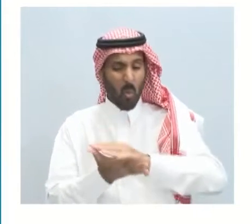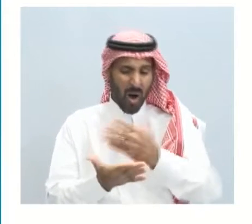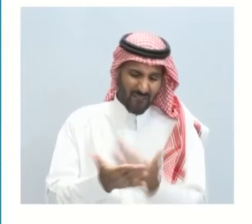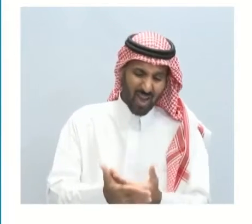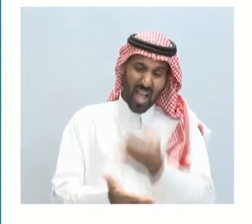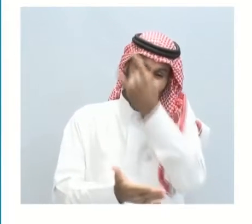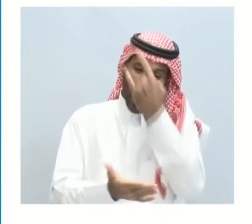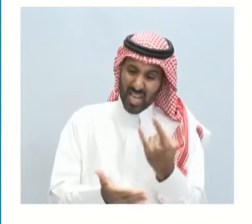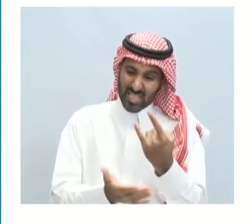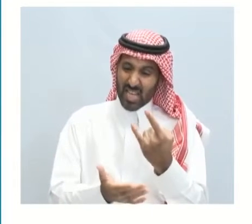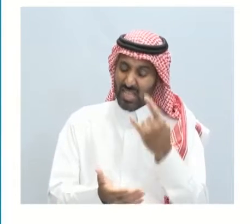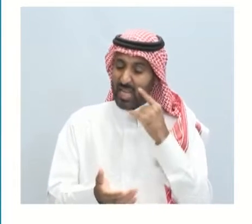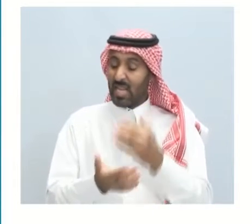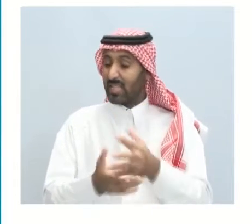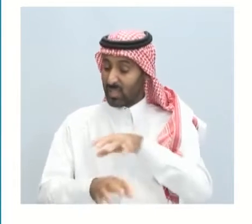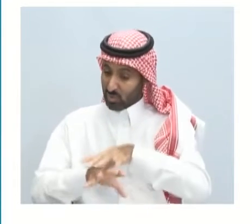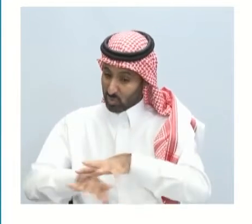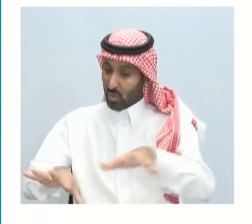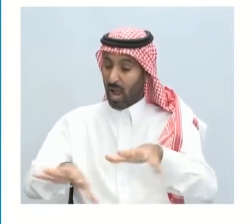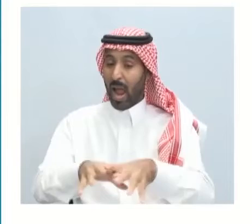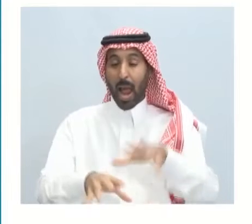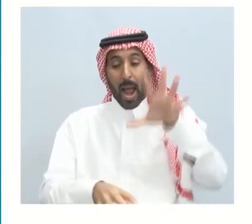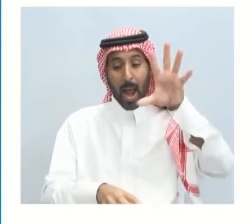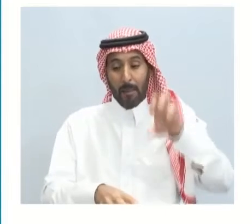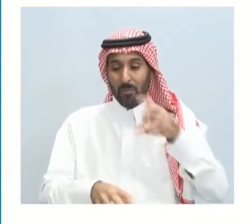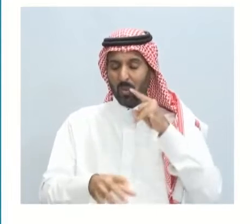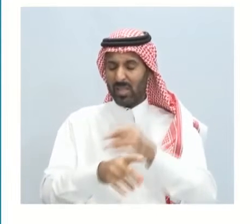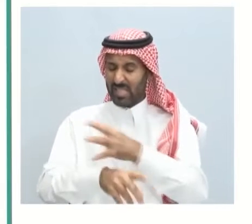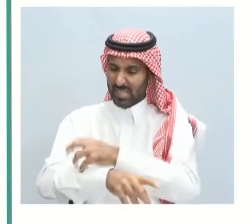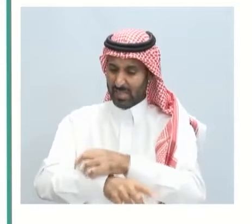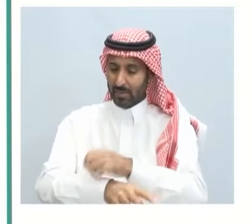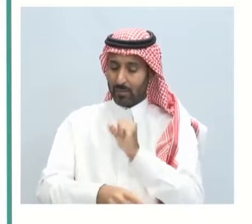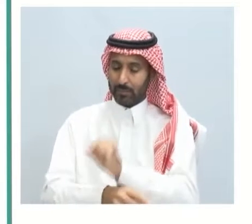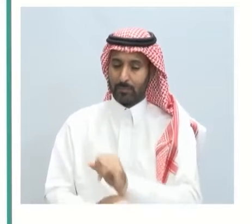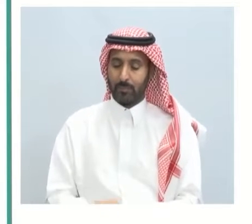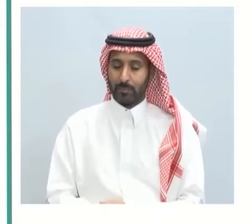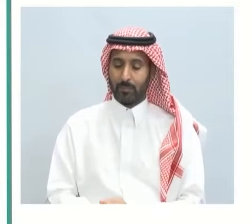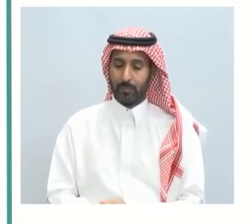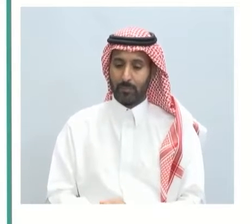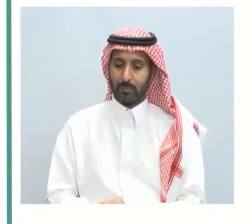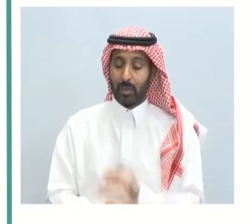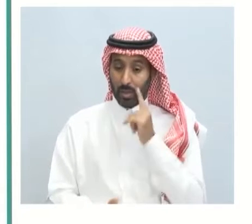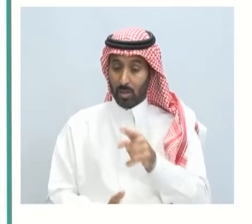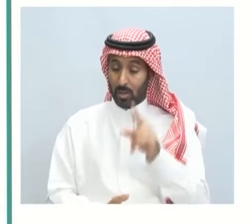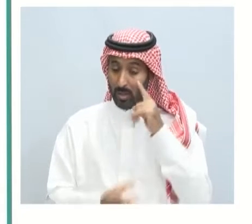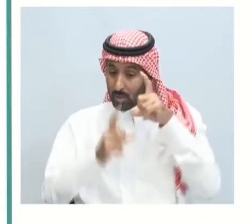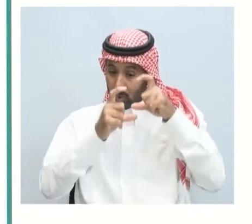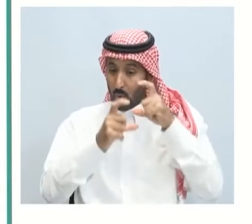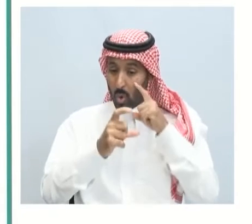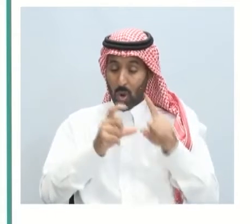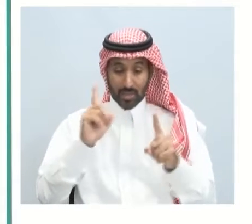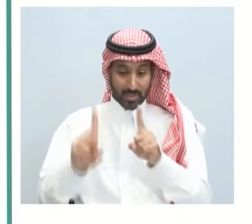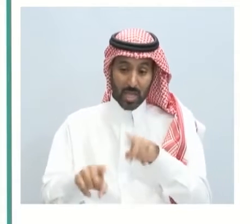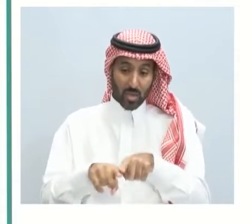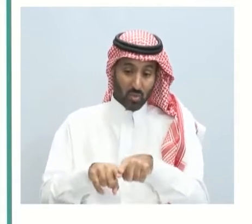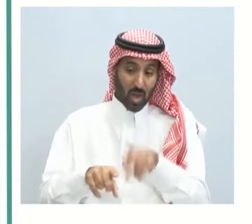اشخاص واصابه 50 اخرين بالمرض هؤلاء صوره